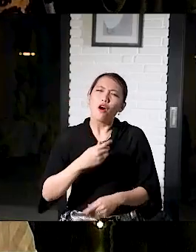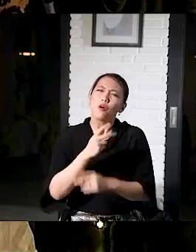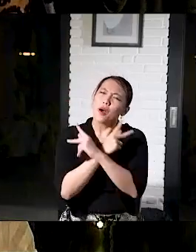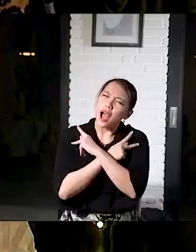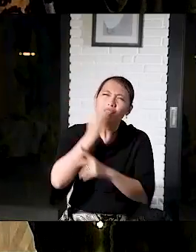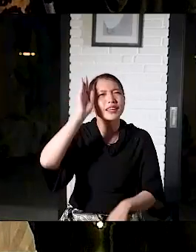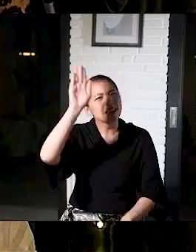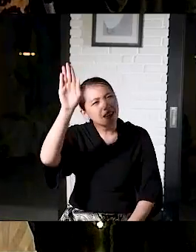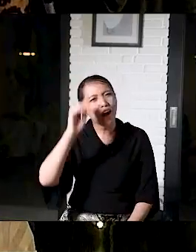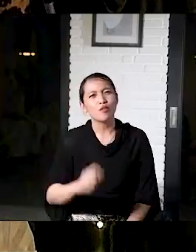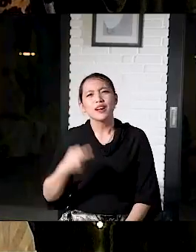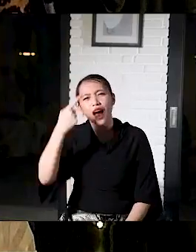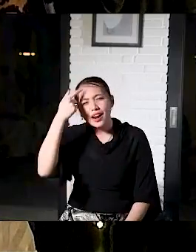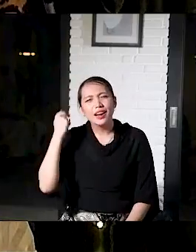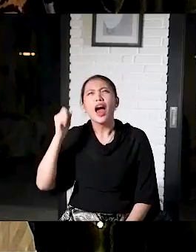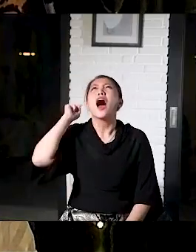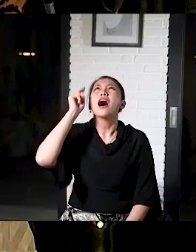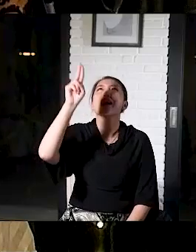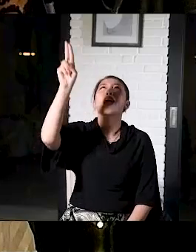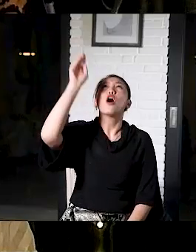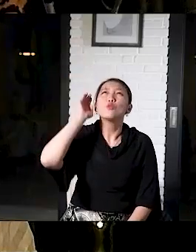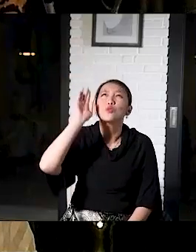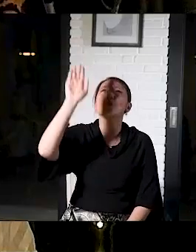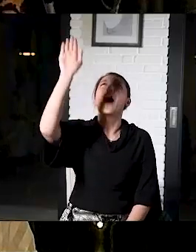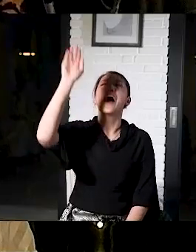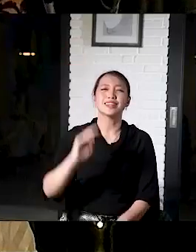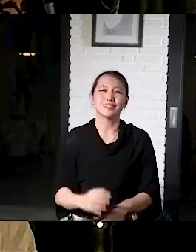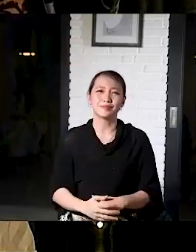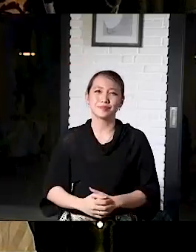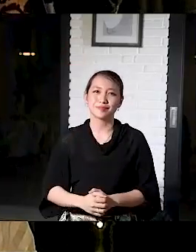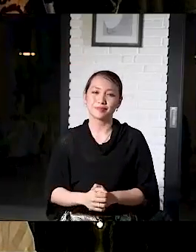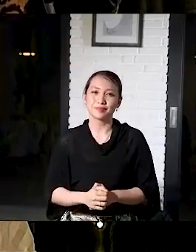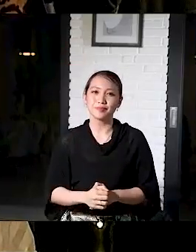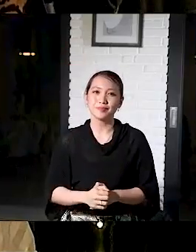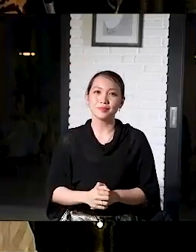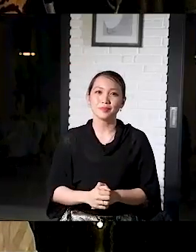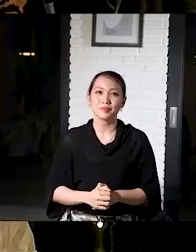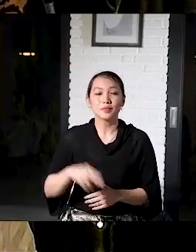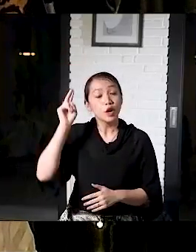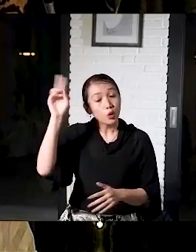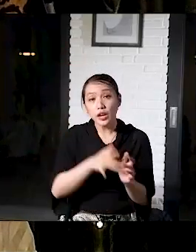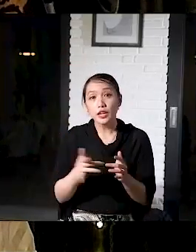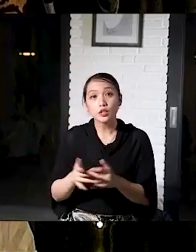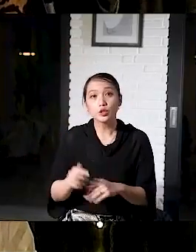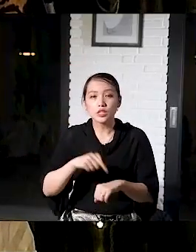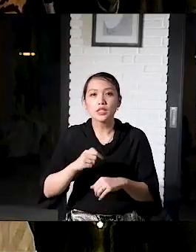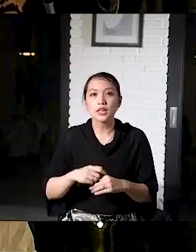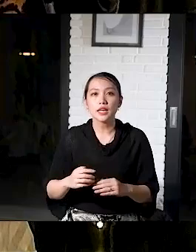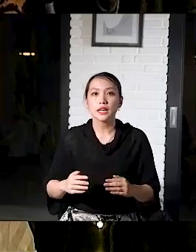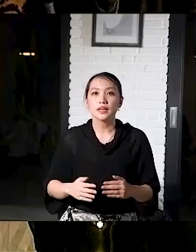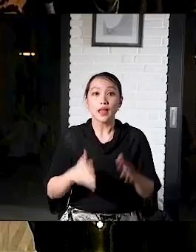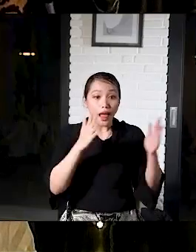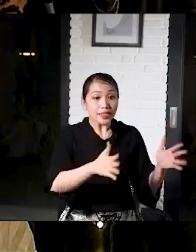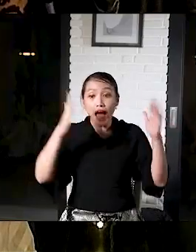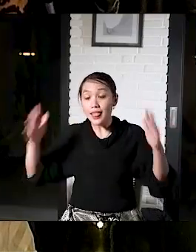Engkau. Saya memandang kembali Tuhan Yesus di tempat kudusnya. Melihat kekuatannya